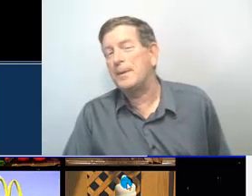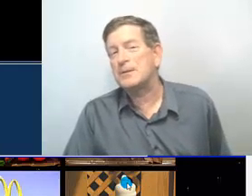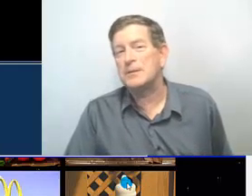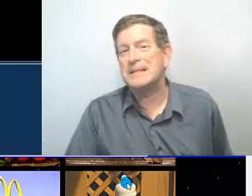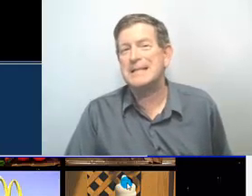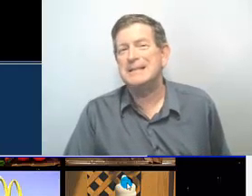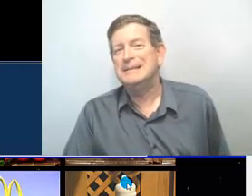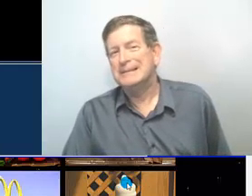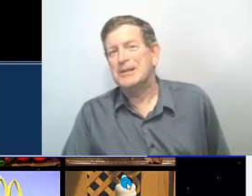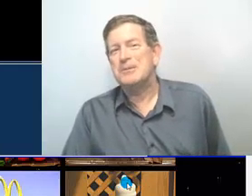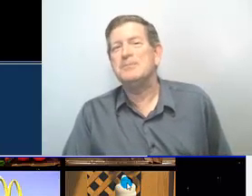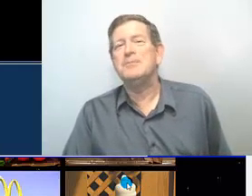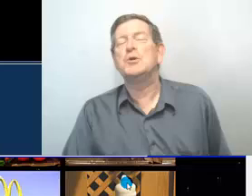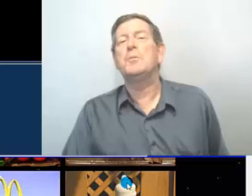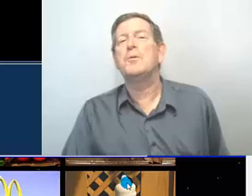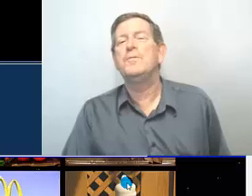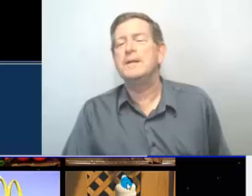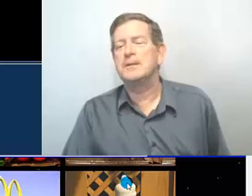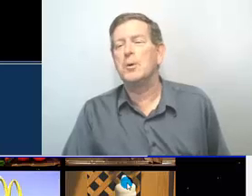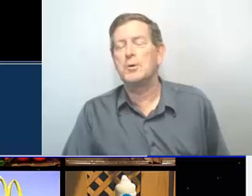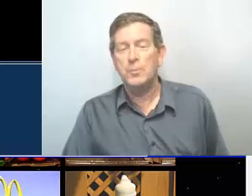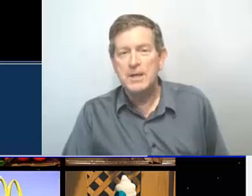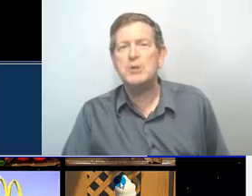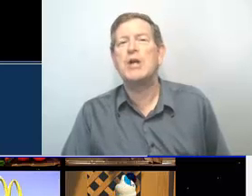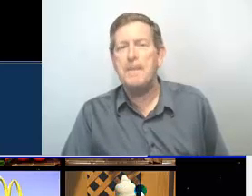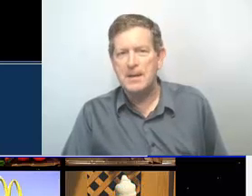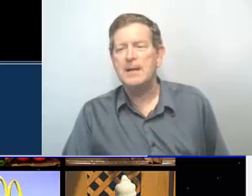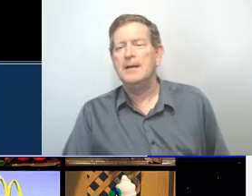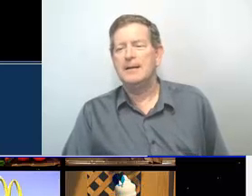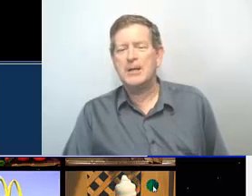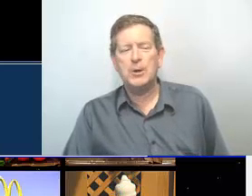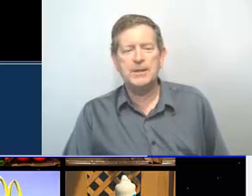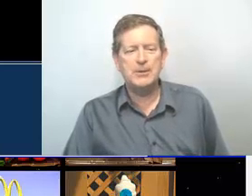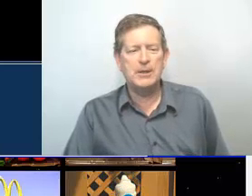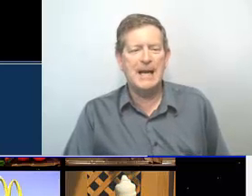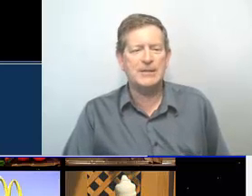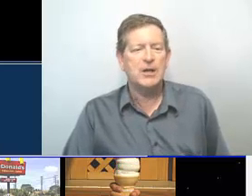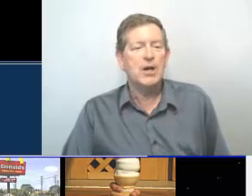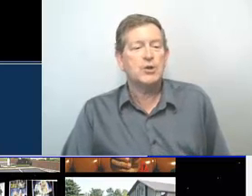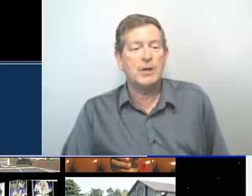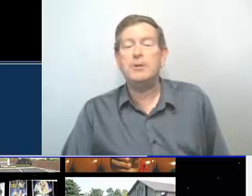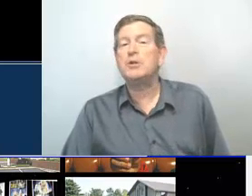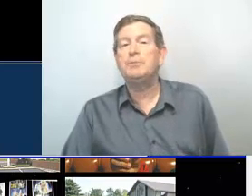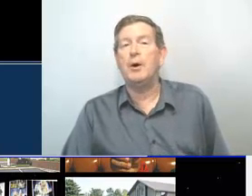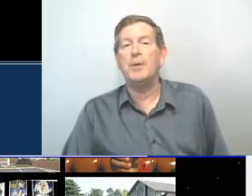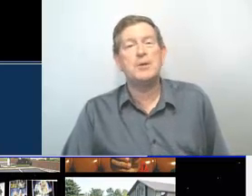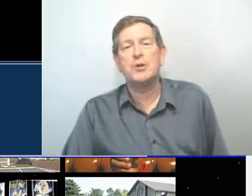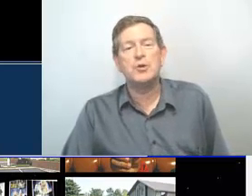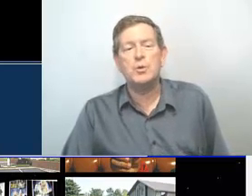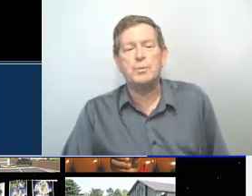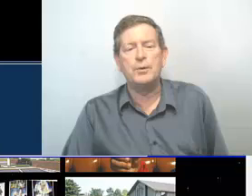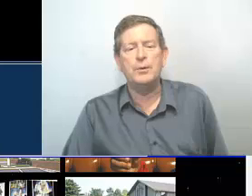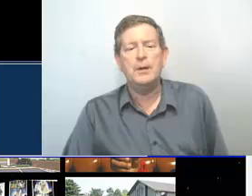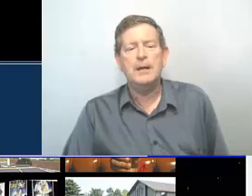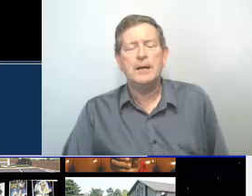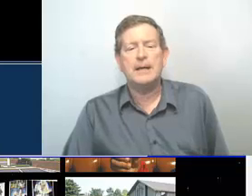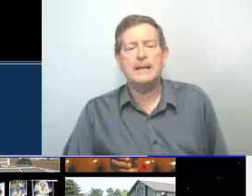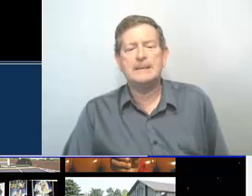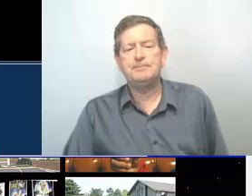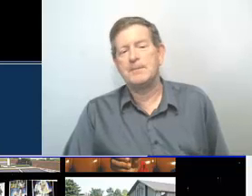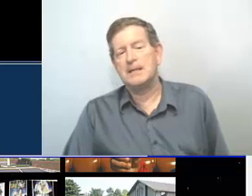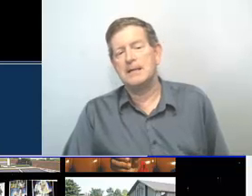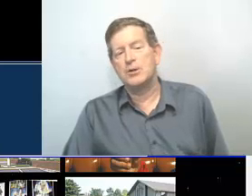soit bon ou non pour ma santé, j'en profite. Donc oui, j'aime les cornets de glace. J'aime le sport, mais je ne joue